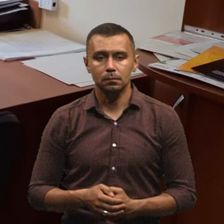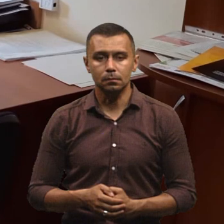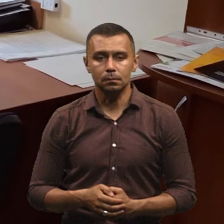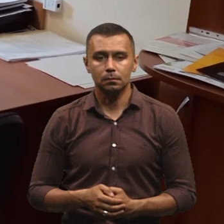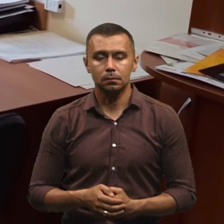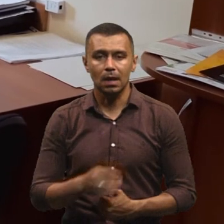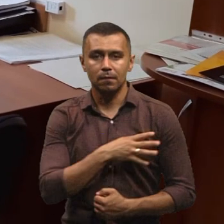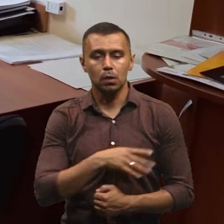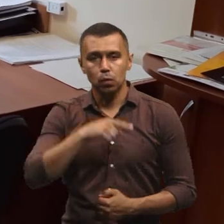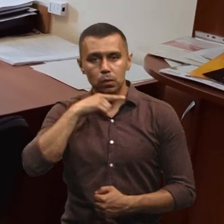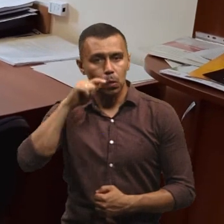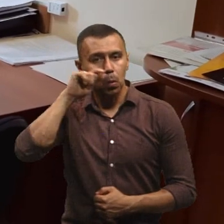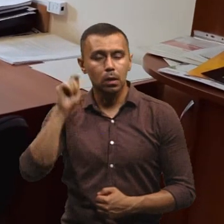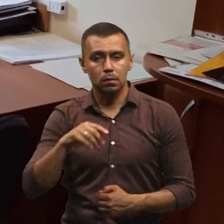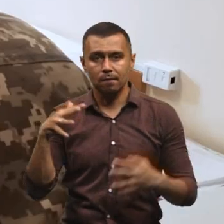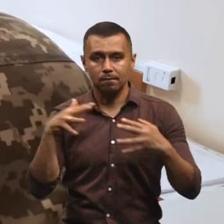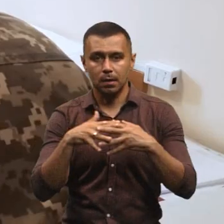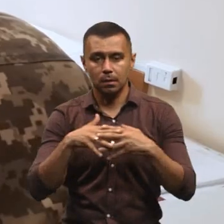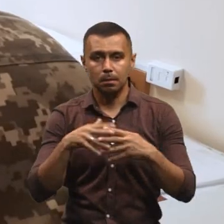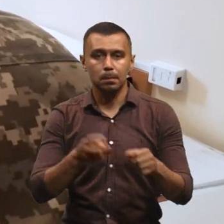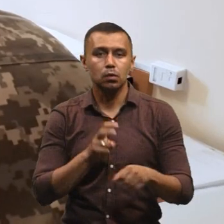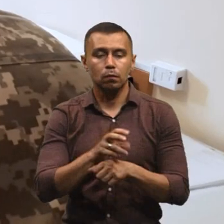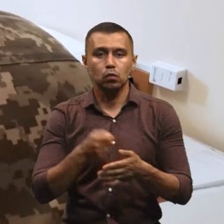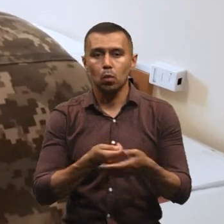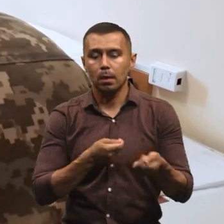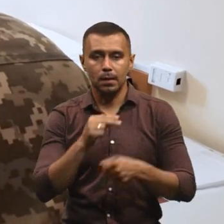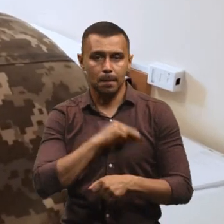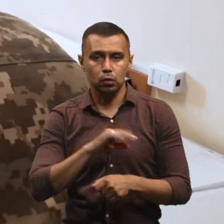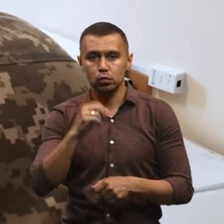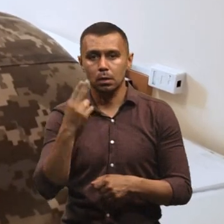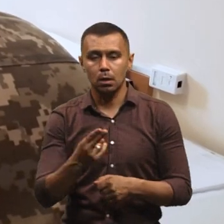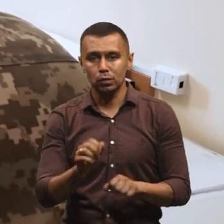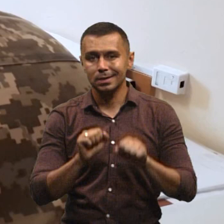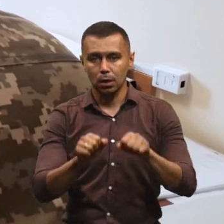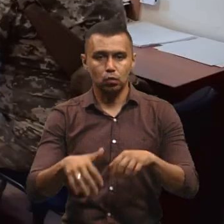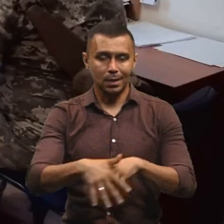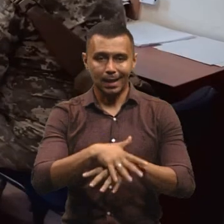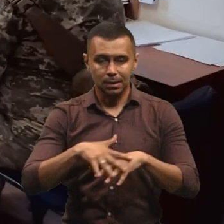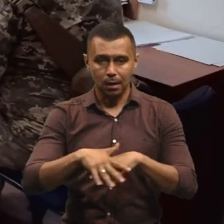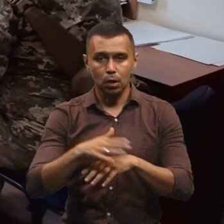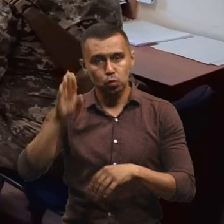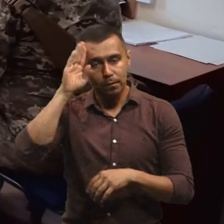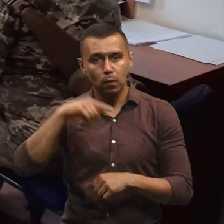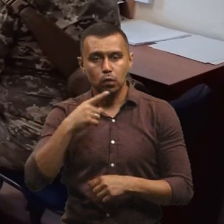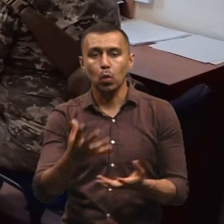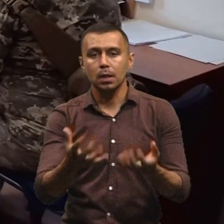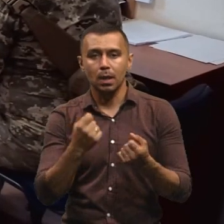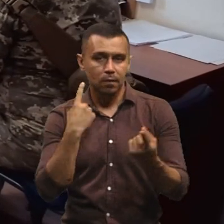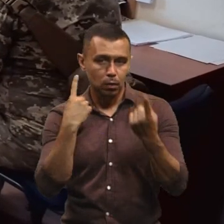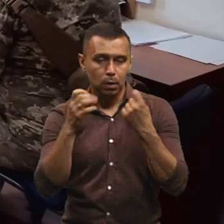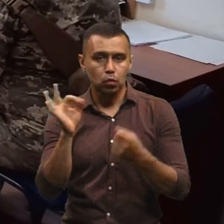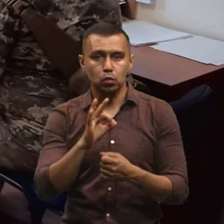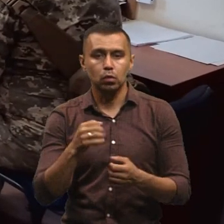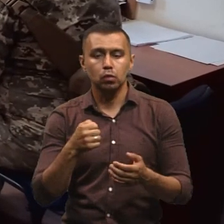ветеран російсько-української війни Петро прийшов до управління праці та соціального захисту населення чоловік каже отримав інформацію